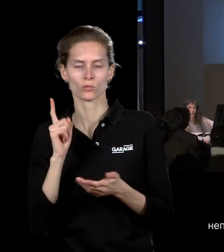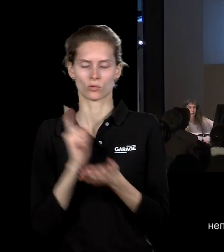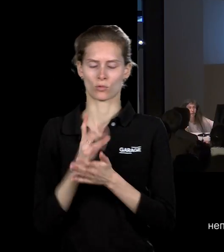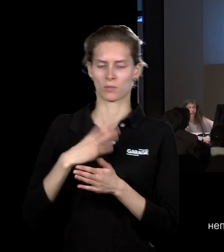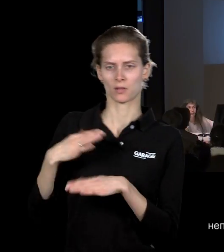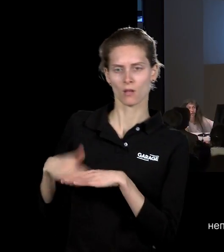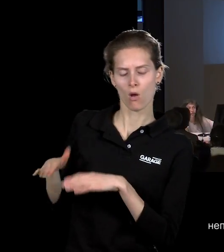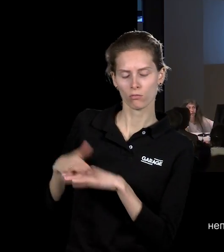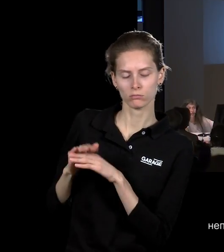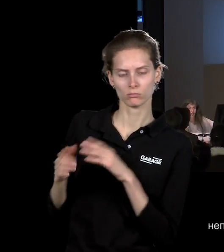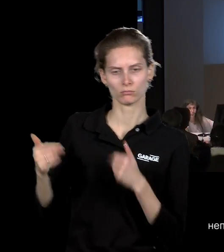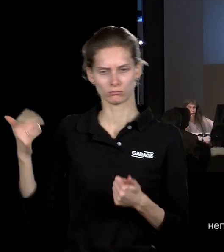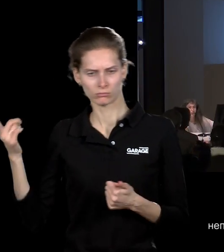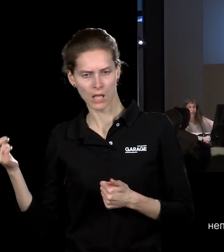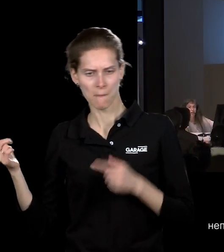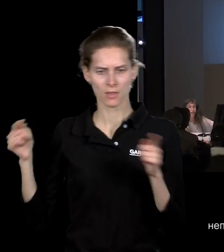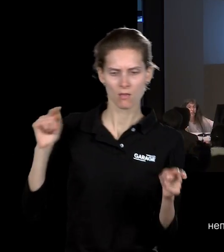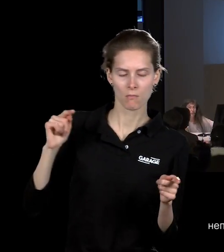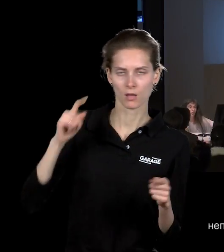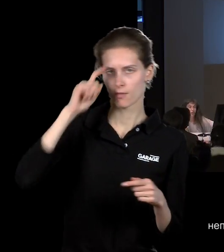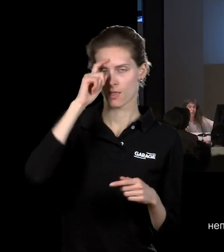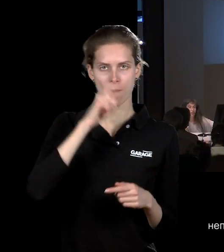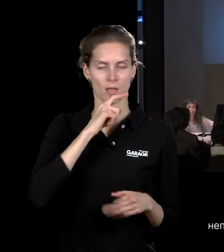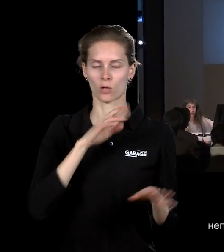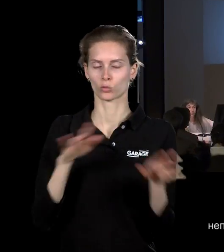совершенно непостижимый, непонятный сюжет,